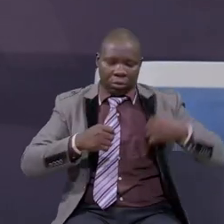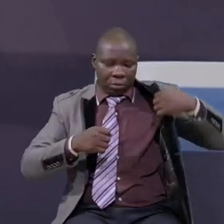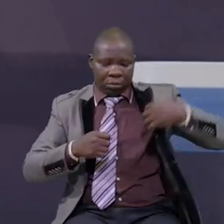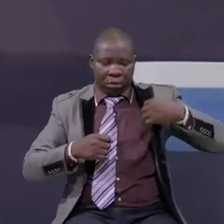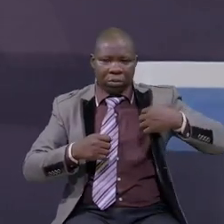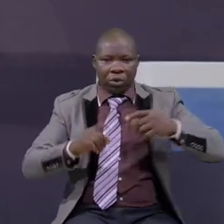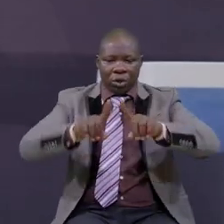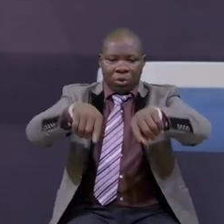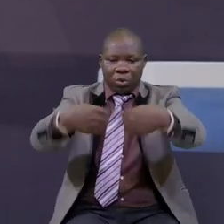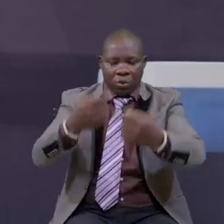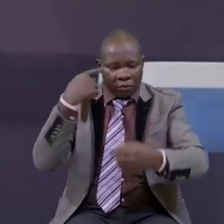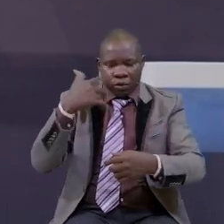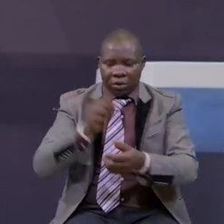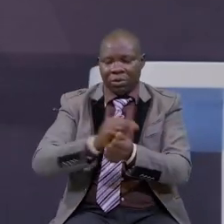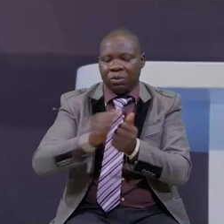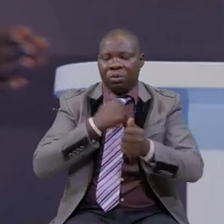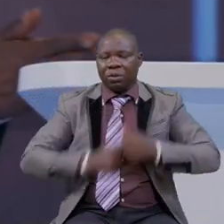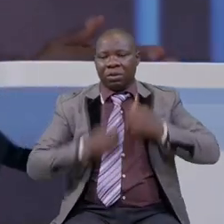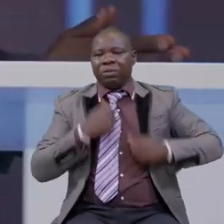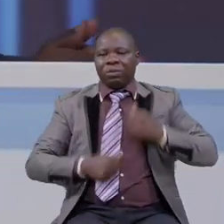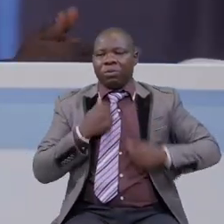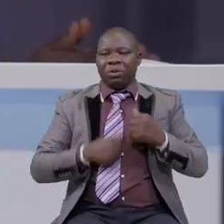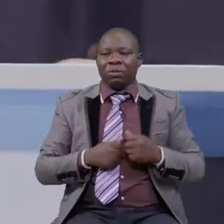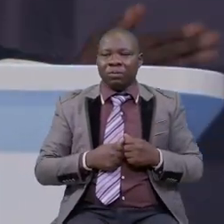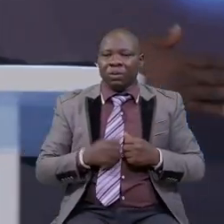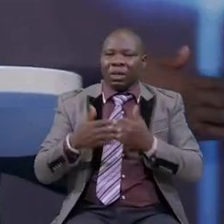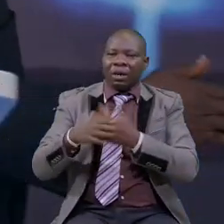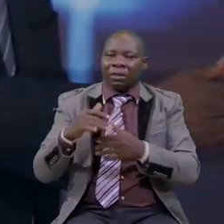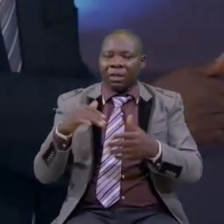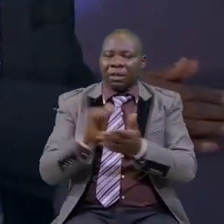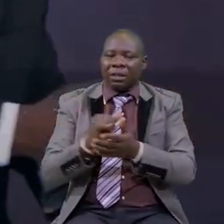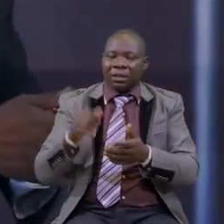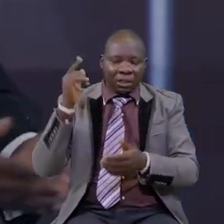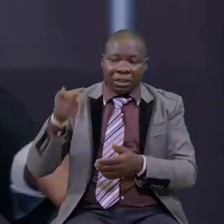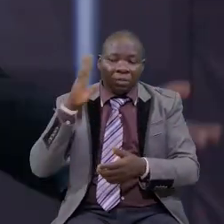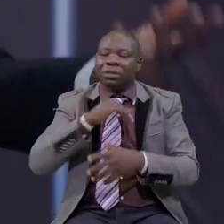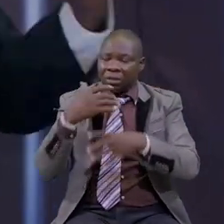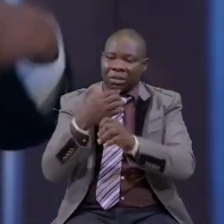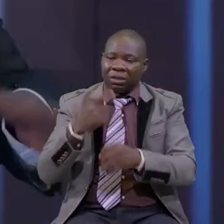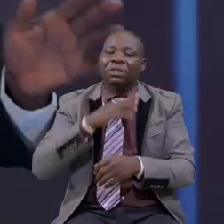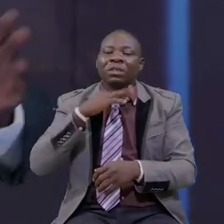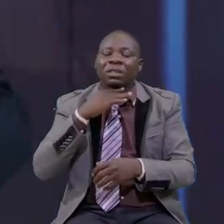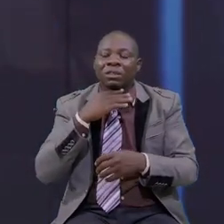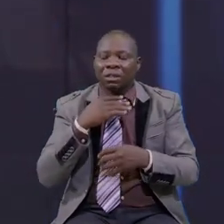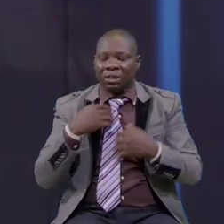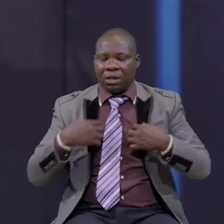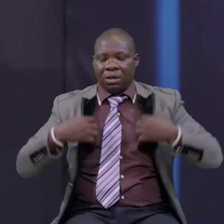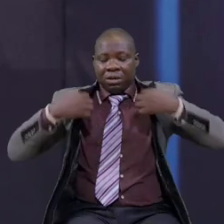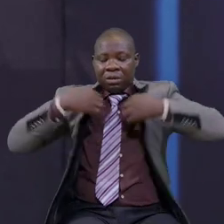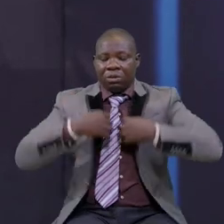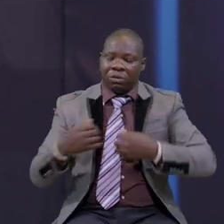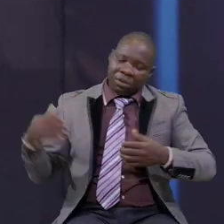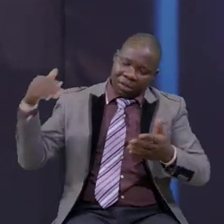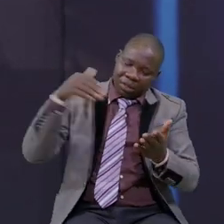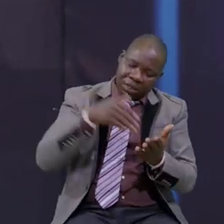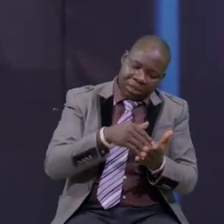l'ancien habit. Il va se laver. Et après s'être lavé, il ne prend plus l'habit sale. Il porte une